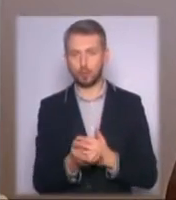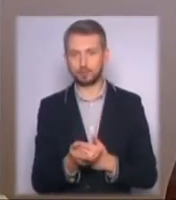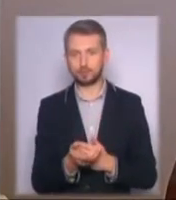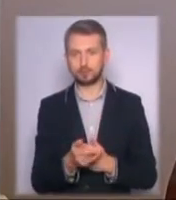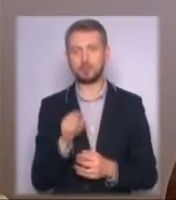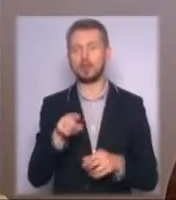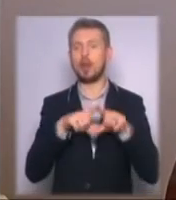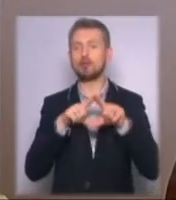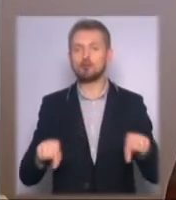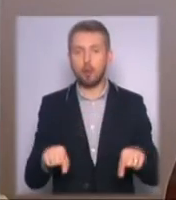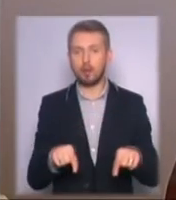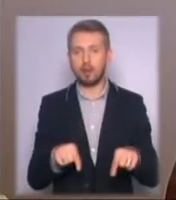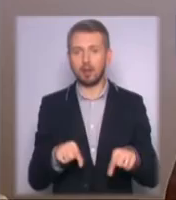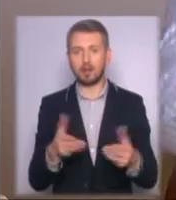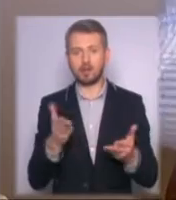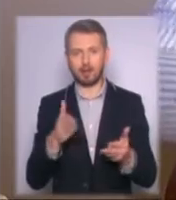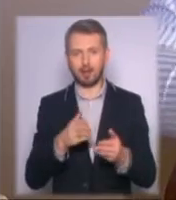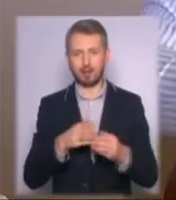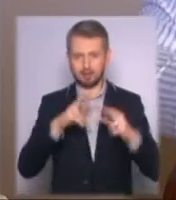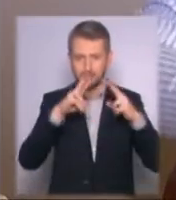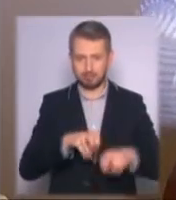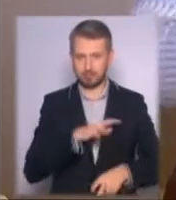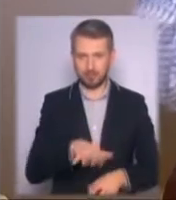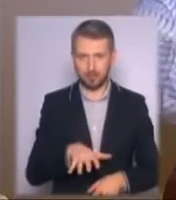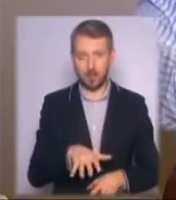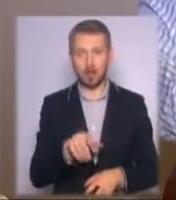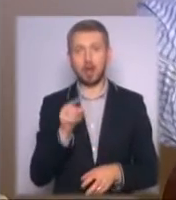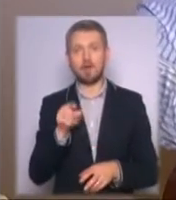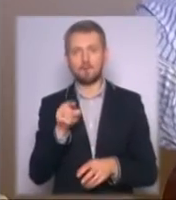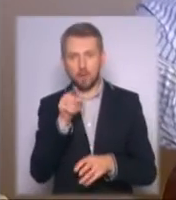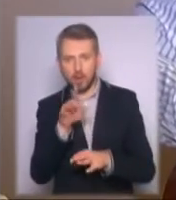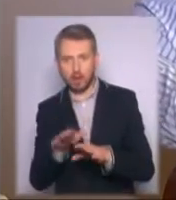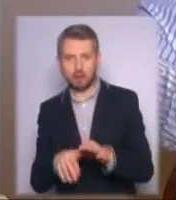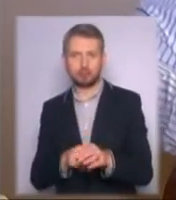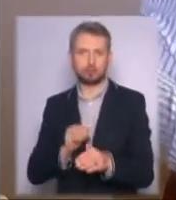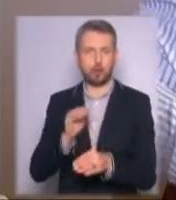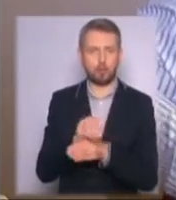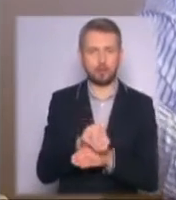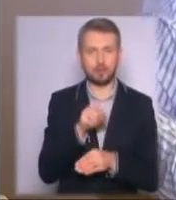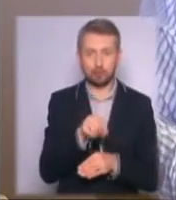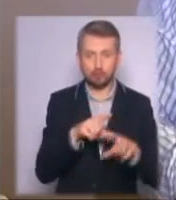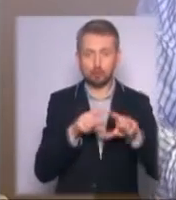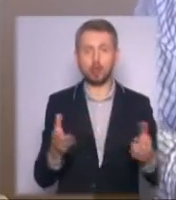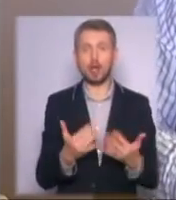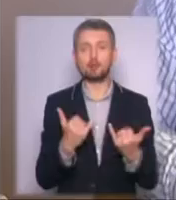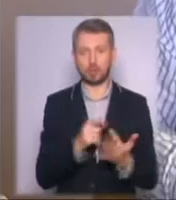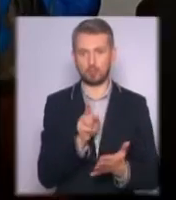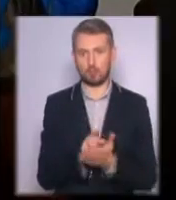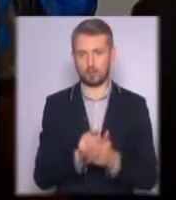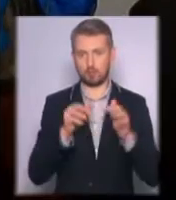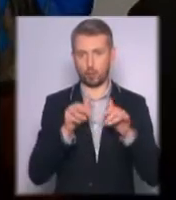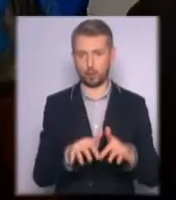ця школа, яка не пройшла, вона сідає зверху на цю школу, яка сьогодні повинна